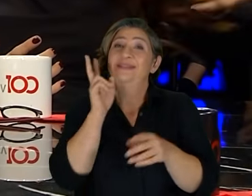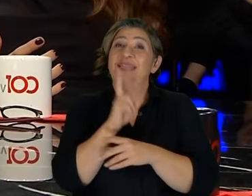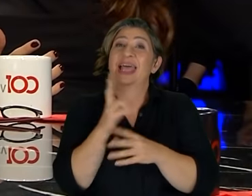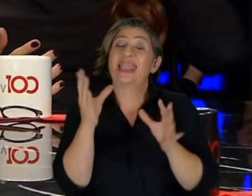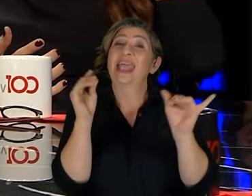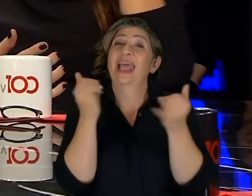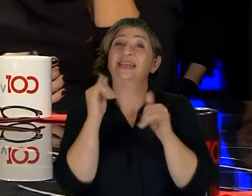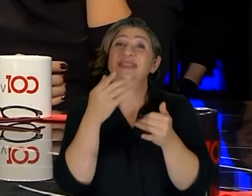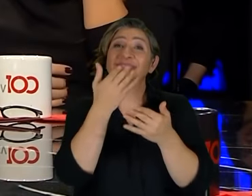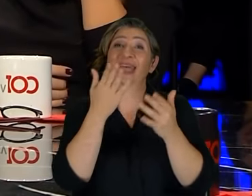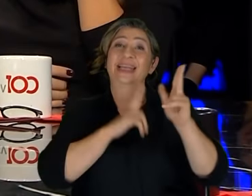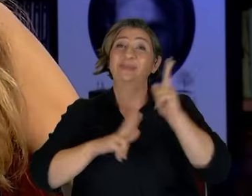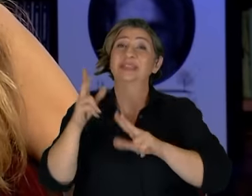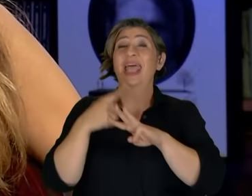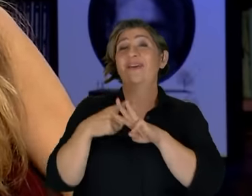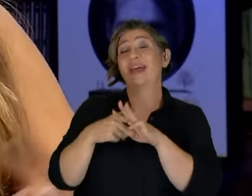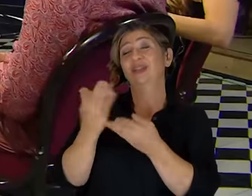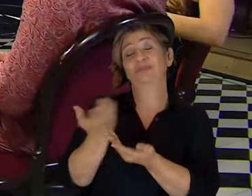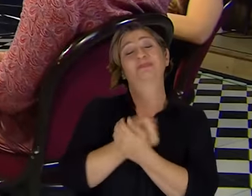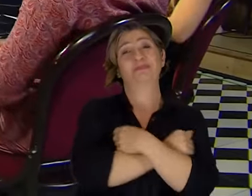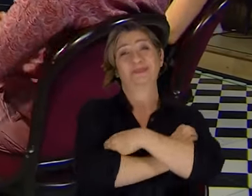en neşeli sen giyinmişsin Evrencan.